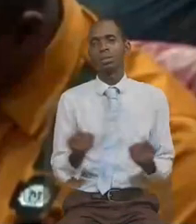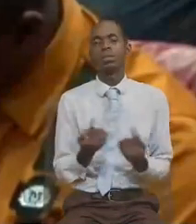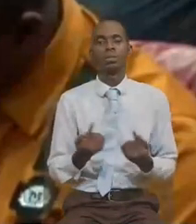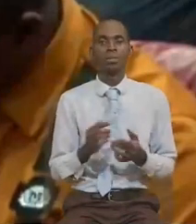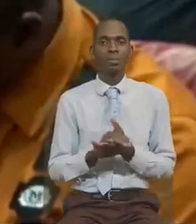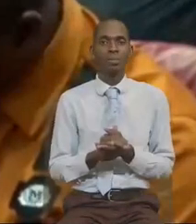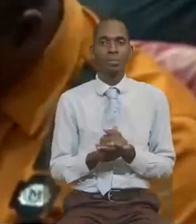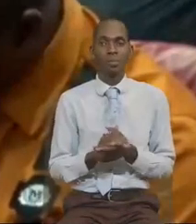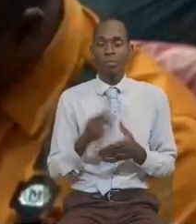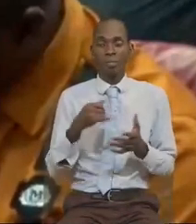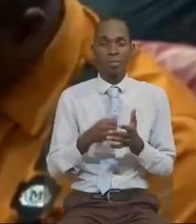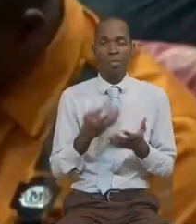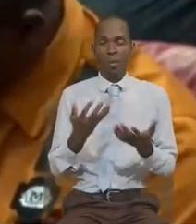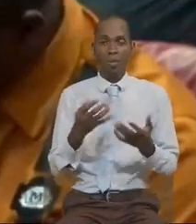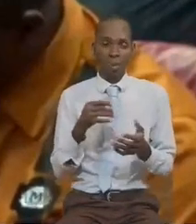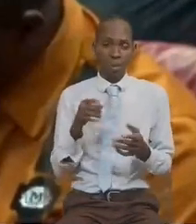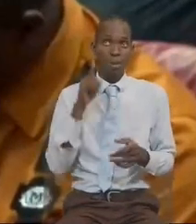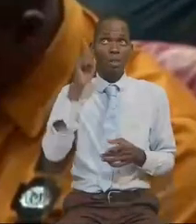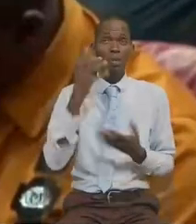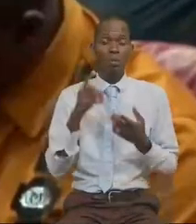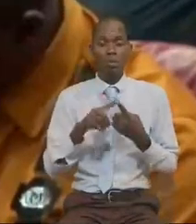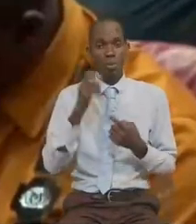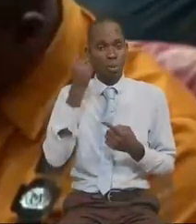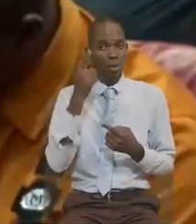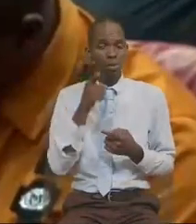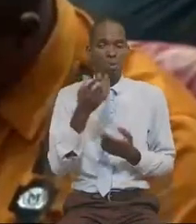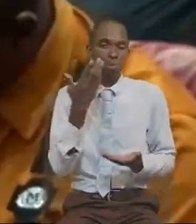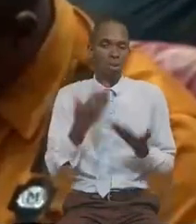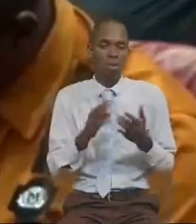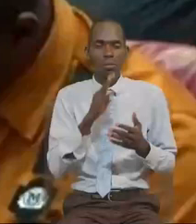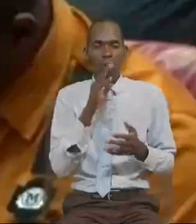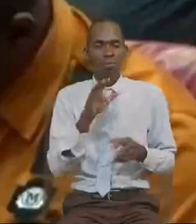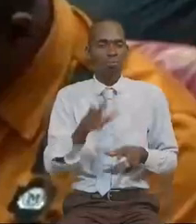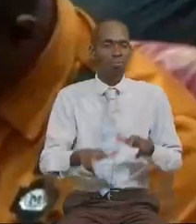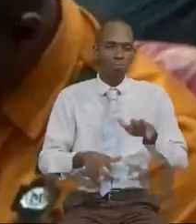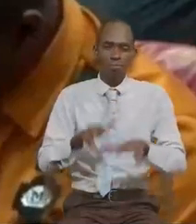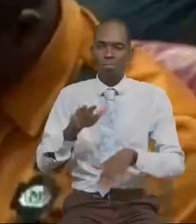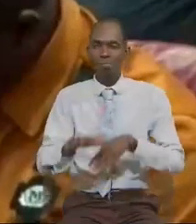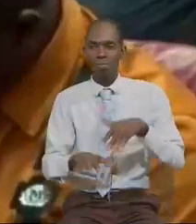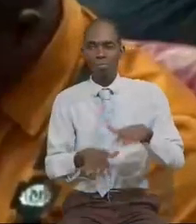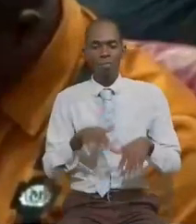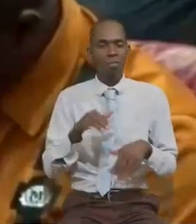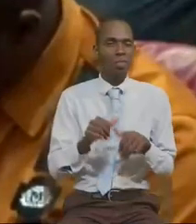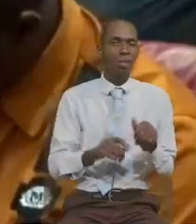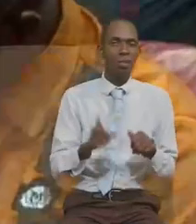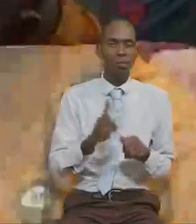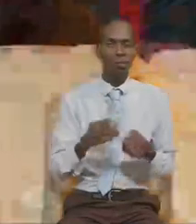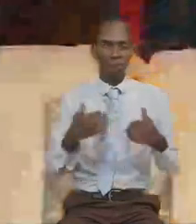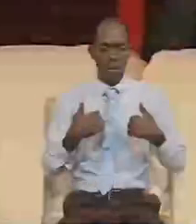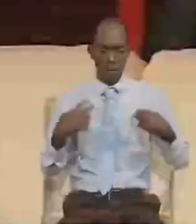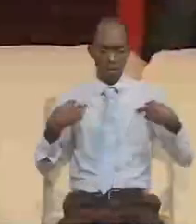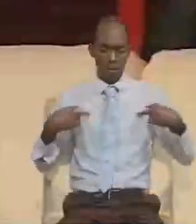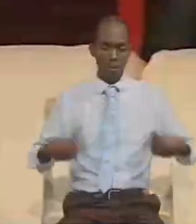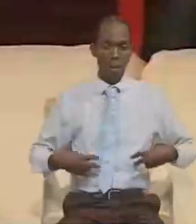cette chose initiale. Il veut que tu comprennes. Tu peux être en train de marcher physiquement. Tu as la vie physique, mais tu n'as pas la